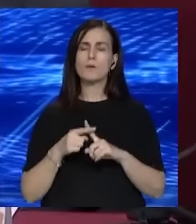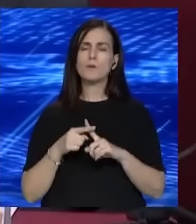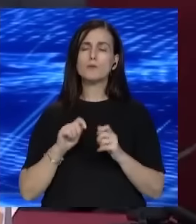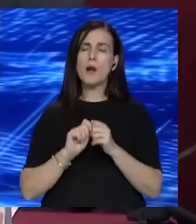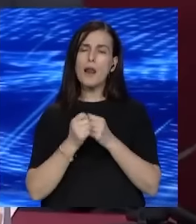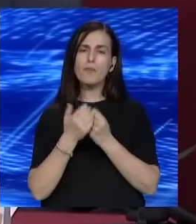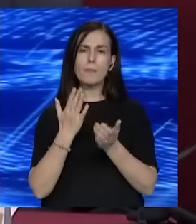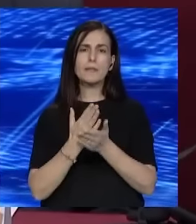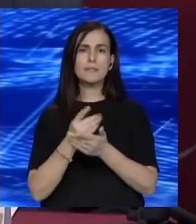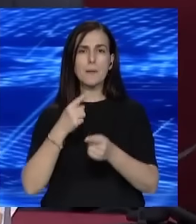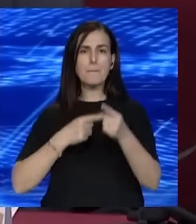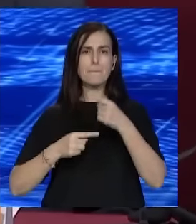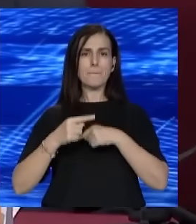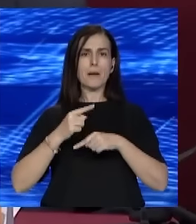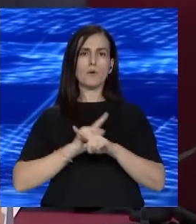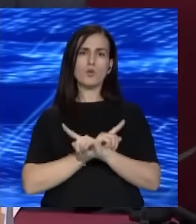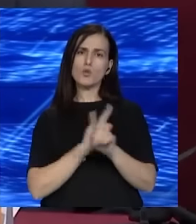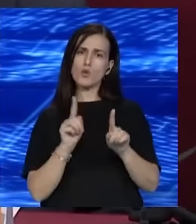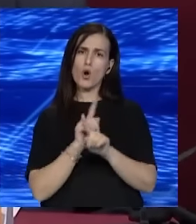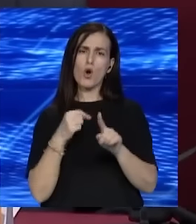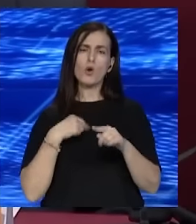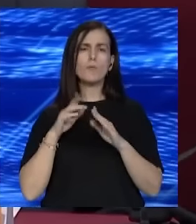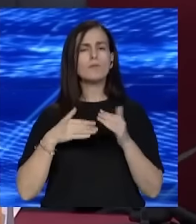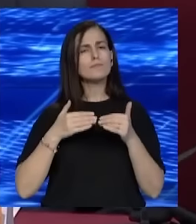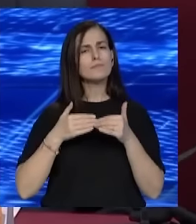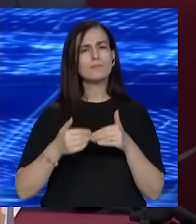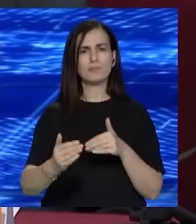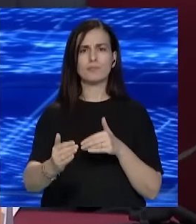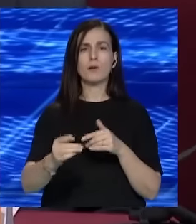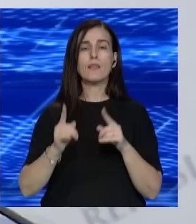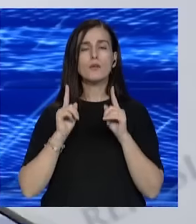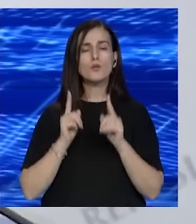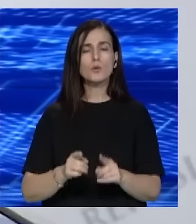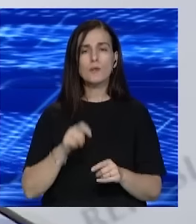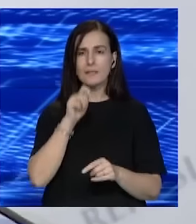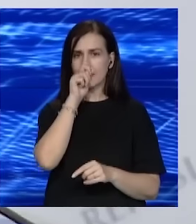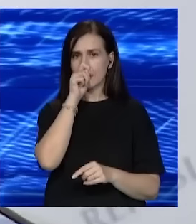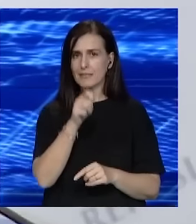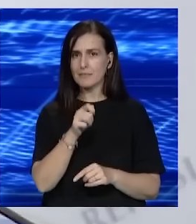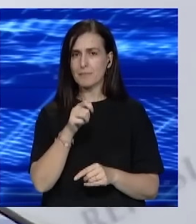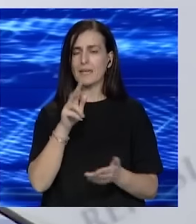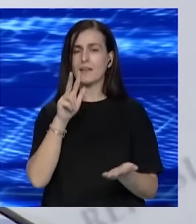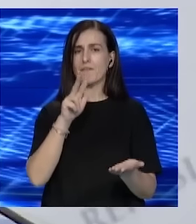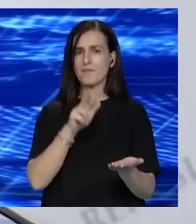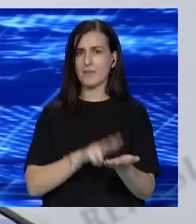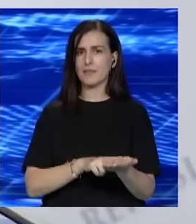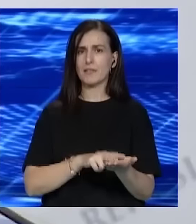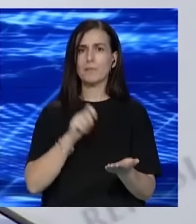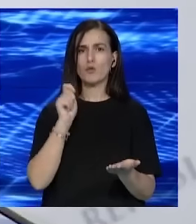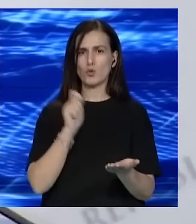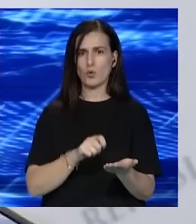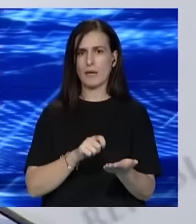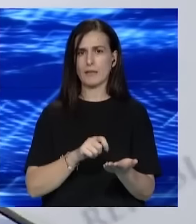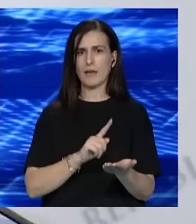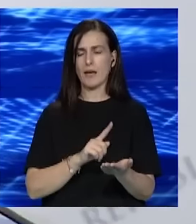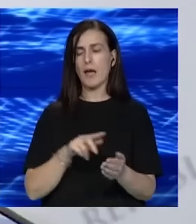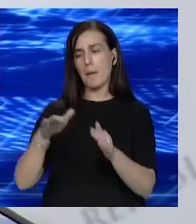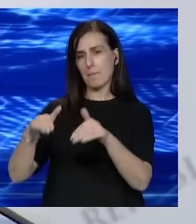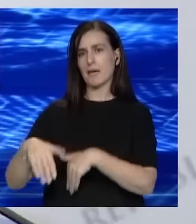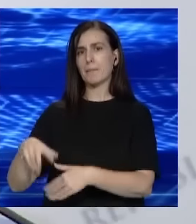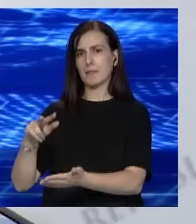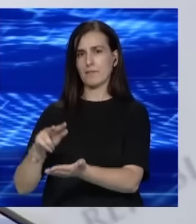BE-s shkoi edhe më tej kur i kërkoi majorancës të respektojë vendimet e gjykatës kushtetuese. Vendimet e gjykatës kushtetuese duhet të respektohen siç janë dhe